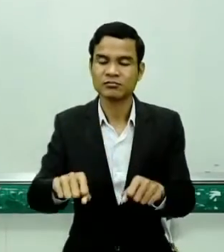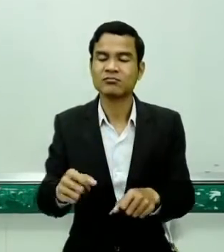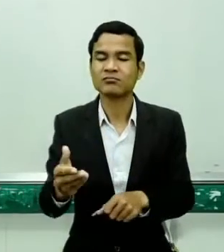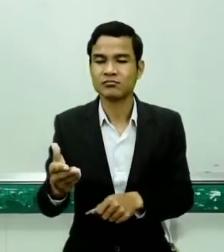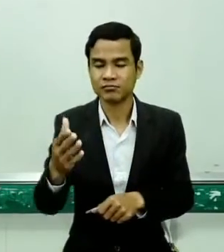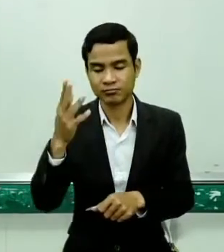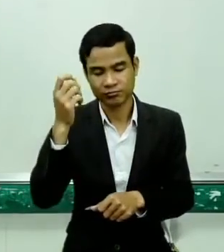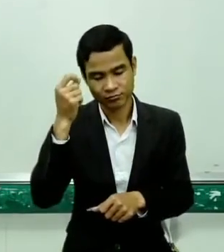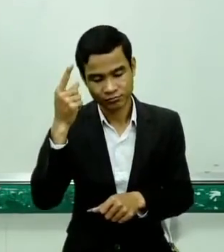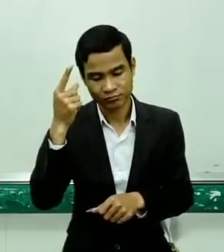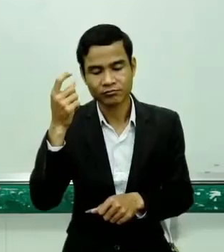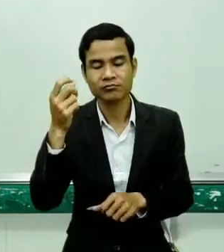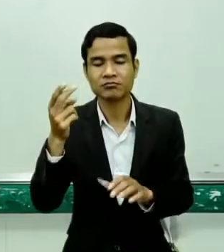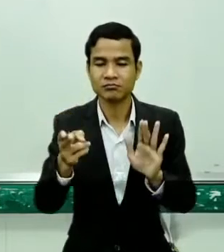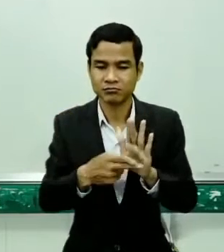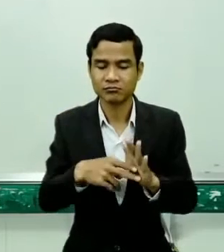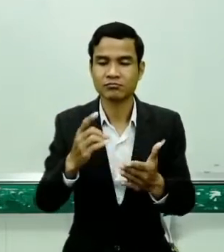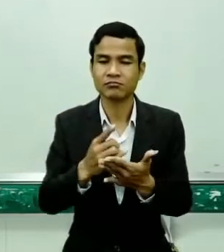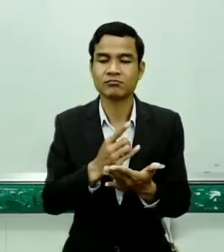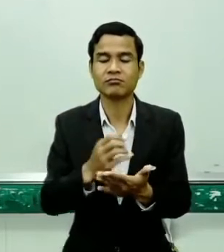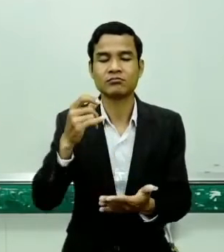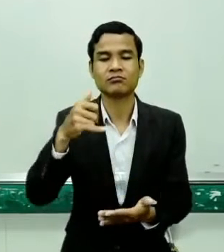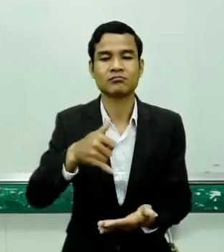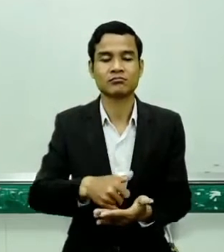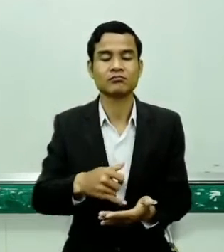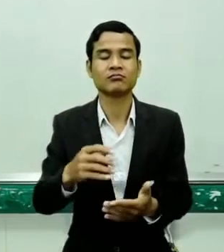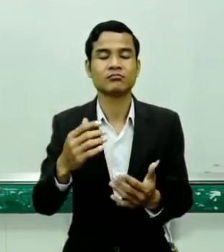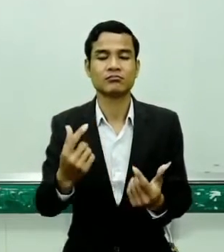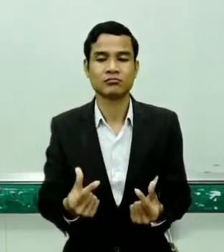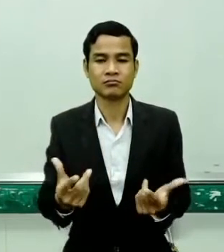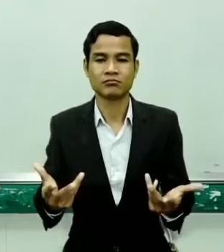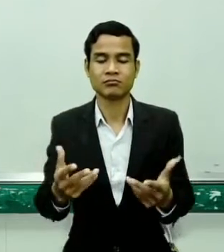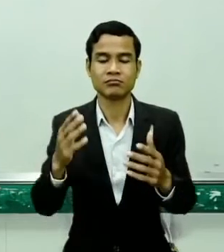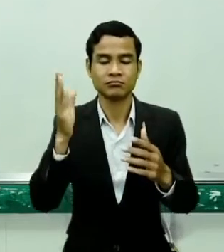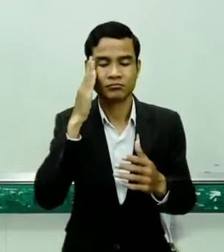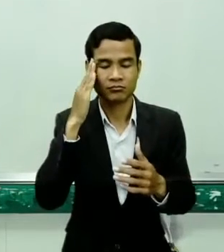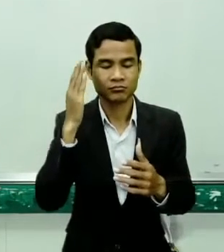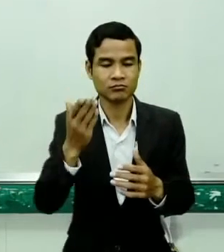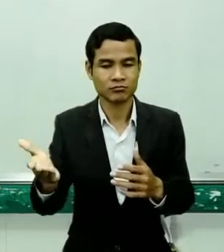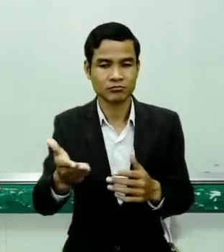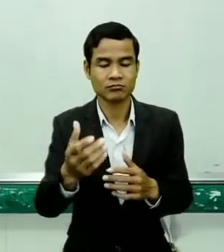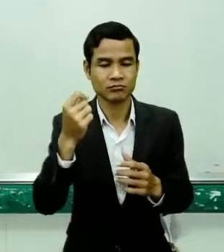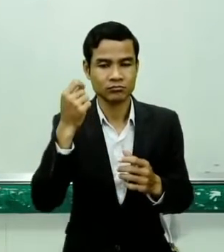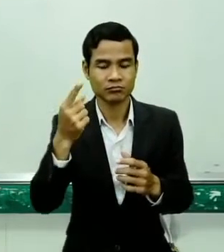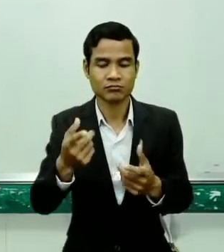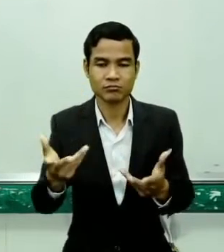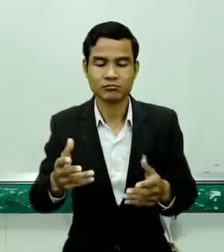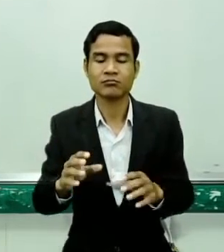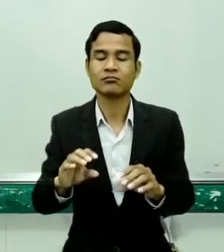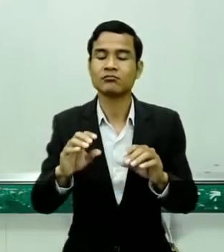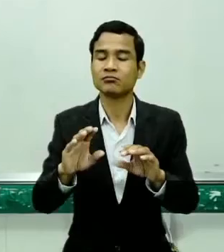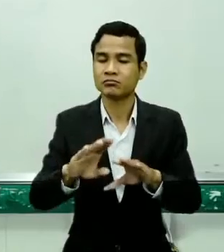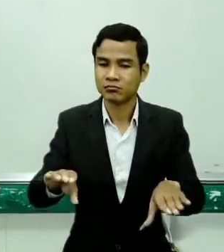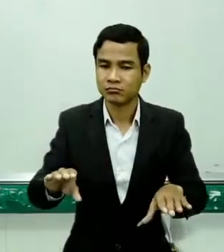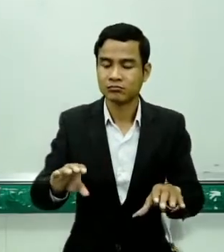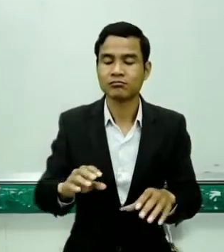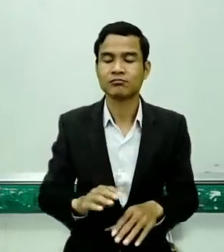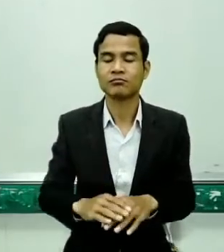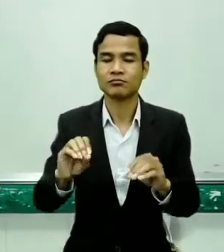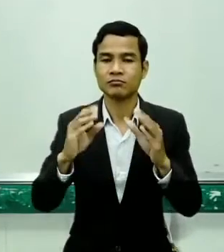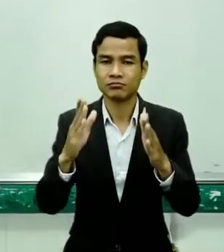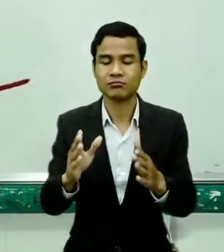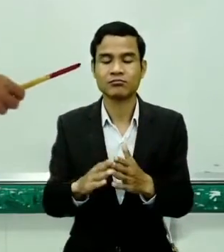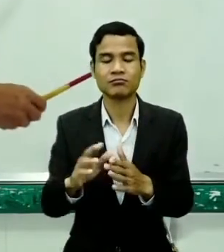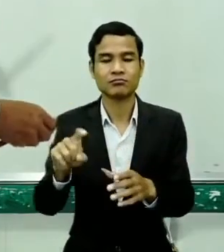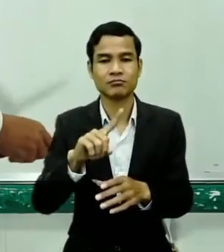cọp chạy đập bán nâng vô cho bác nơi mê điên này thay nì được chứ nế đập bệnh đăng thà con vô đăng cầm rật nà nốt tỏ chắc nè cụ